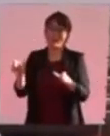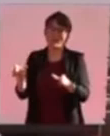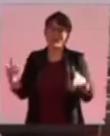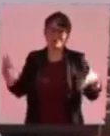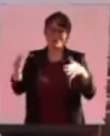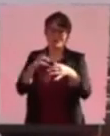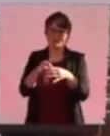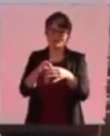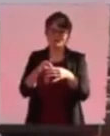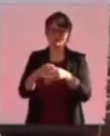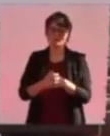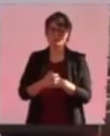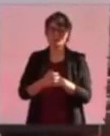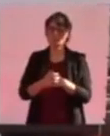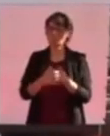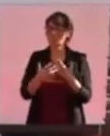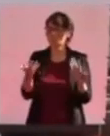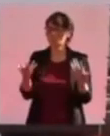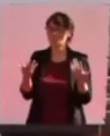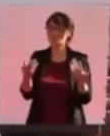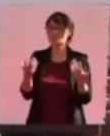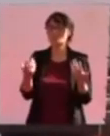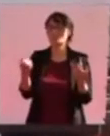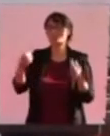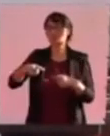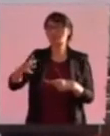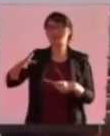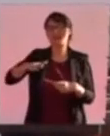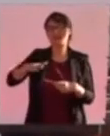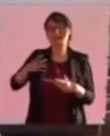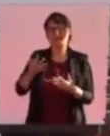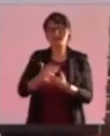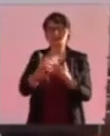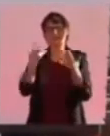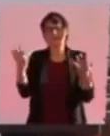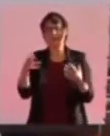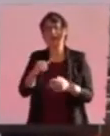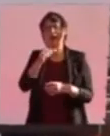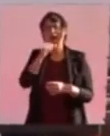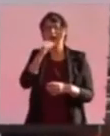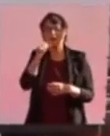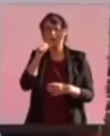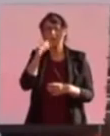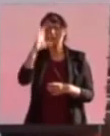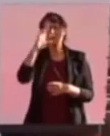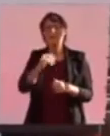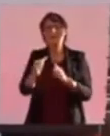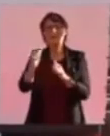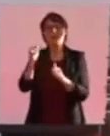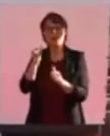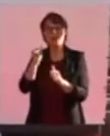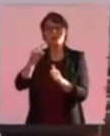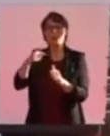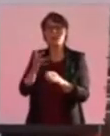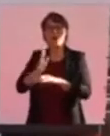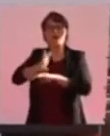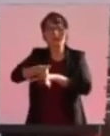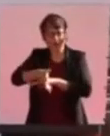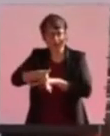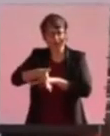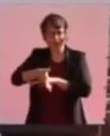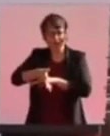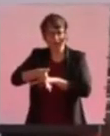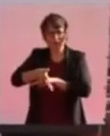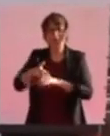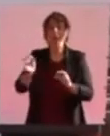ma da mettere a fattor comune prima di intervenire per cambiare qualcosa senza cambiare nulla ad esempio il piano